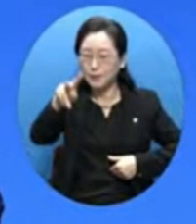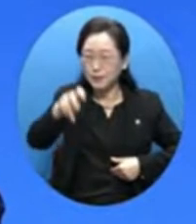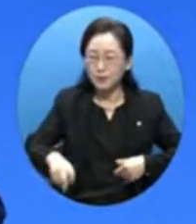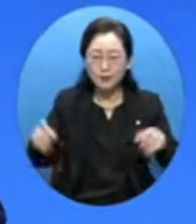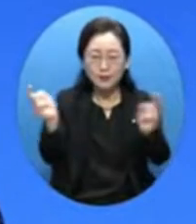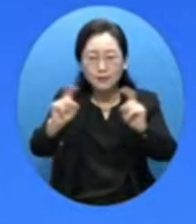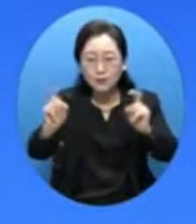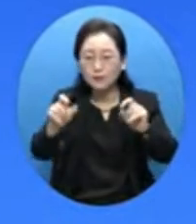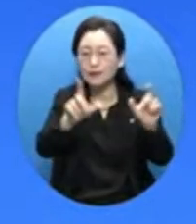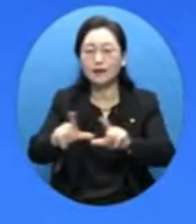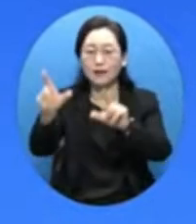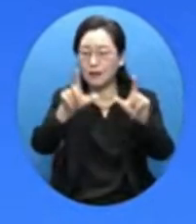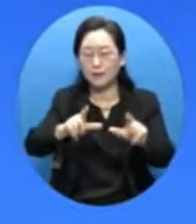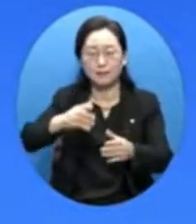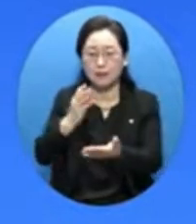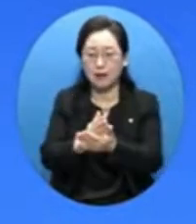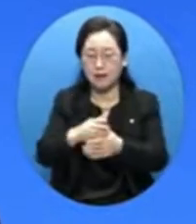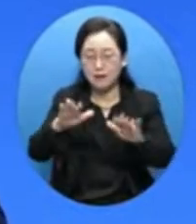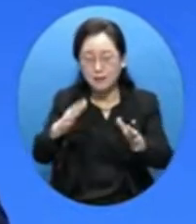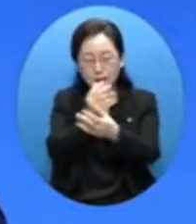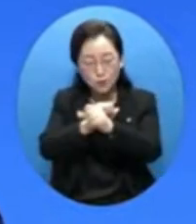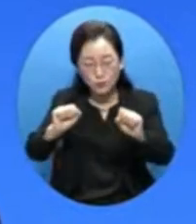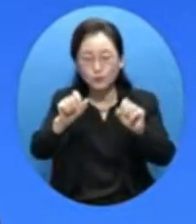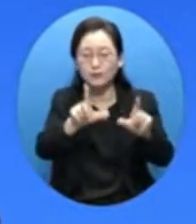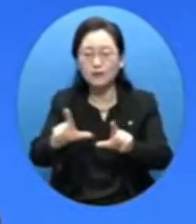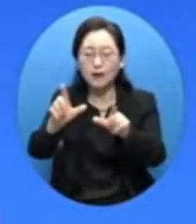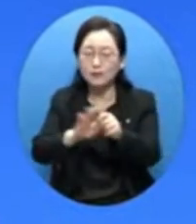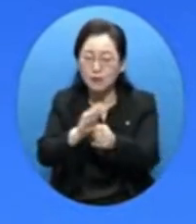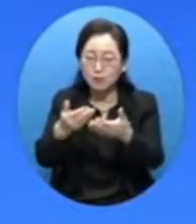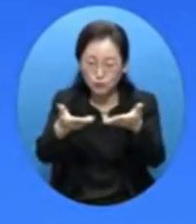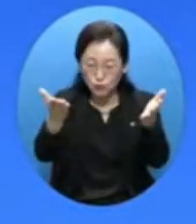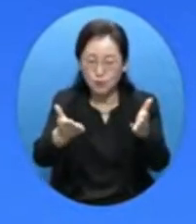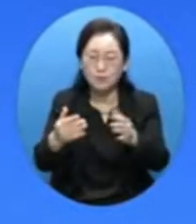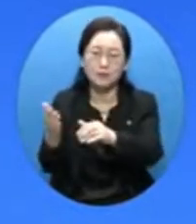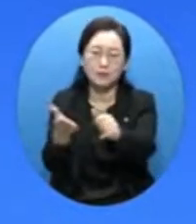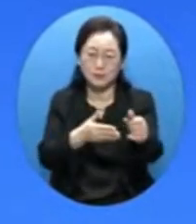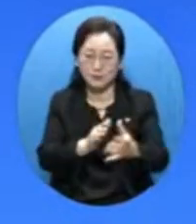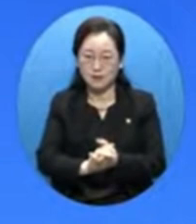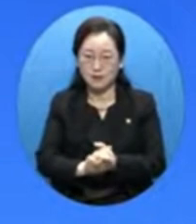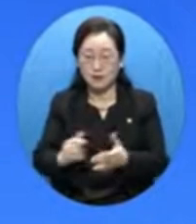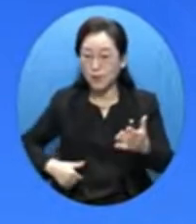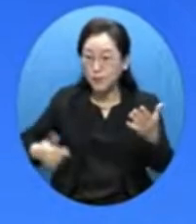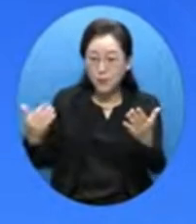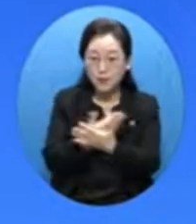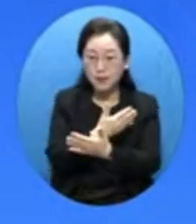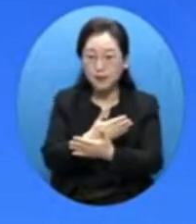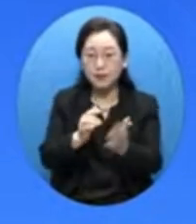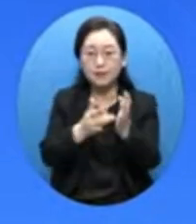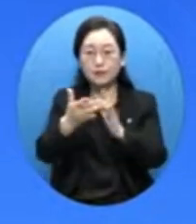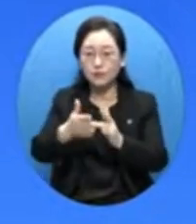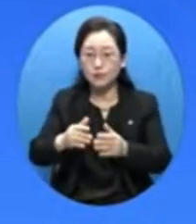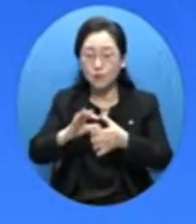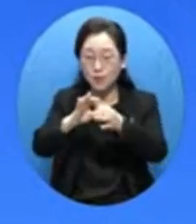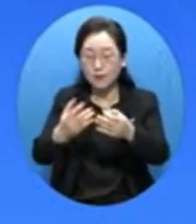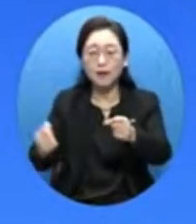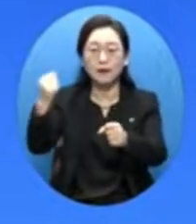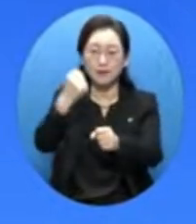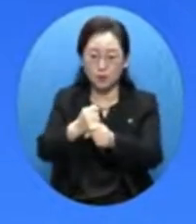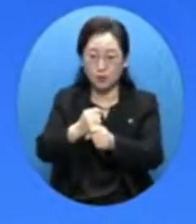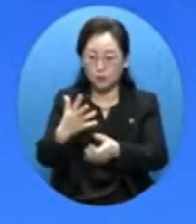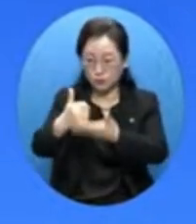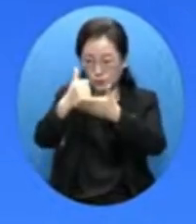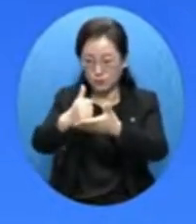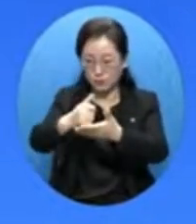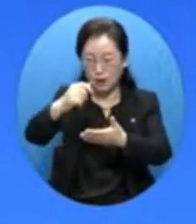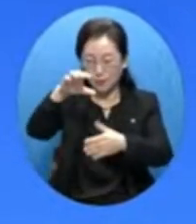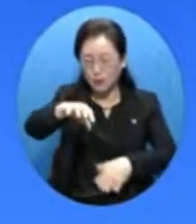다투며 살던 삶이 이제는 용서하고 사랑하는 삶으로 바뀌어야 되는 것입니다. 회개해서 예수님과의 관계를 회복하고 주님께로